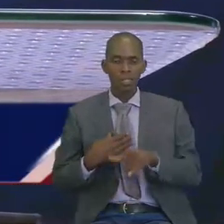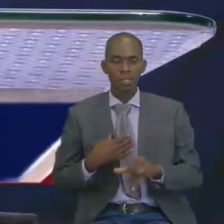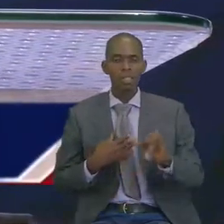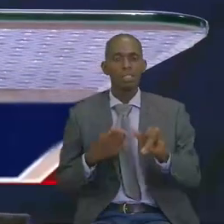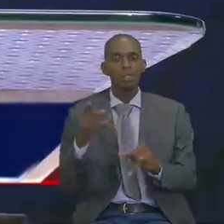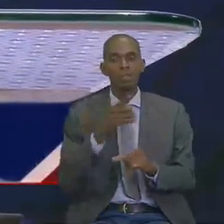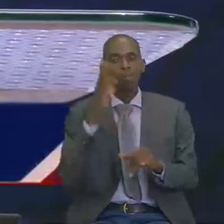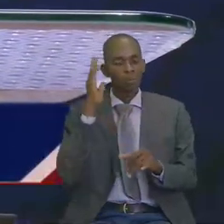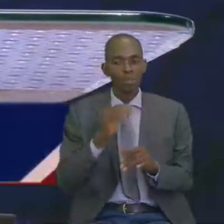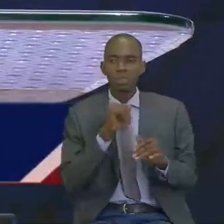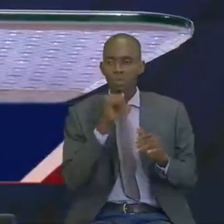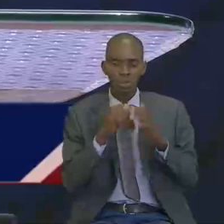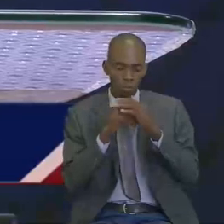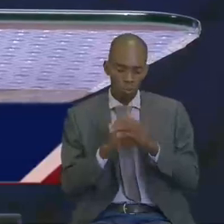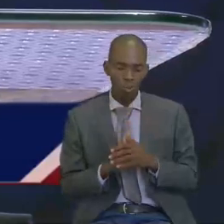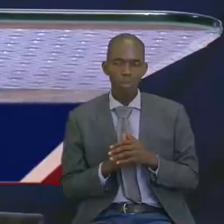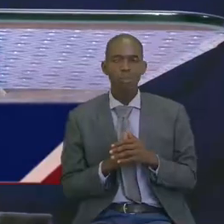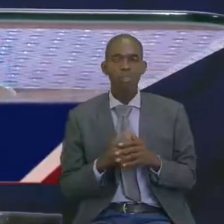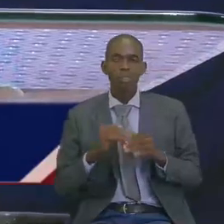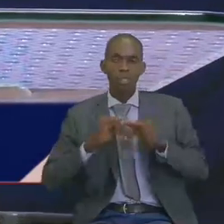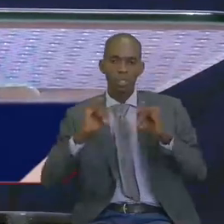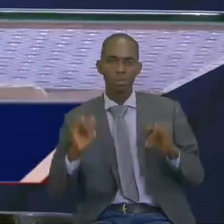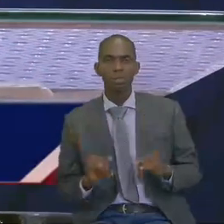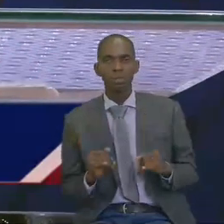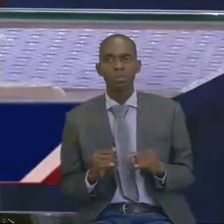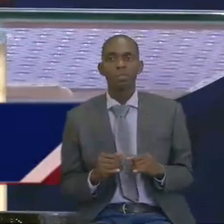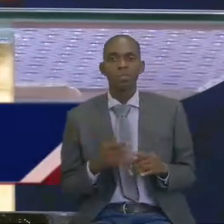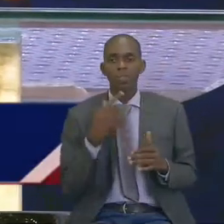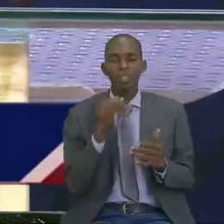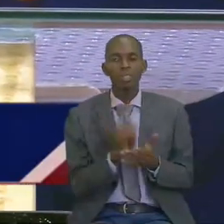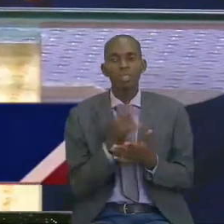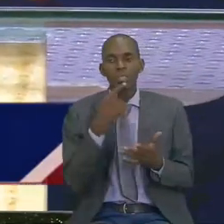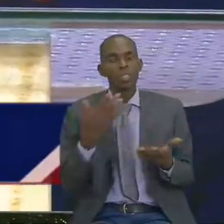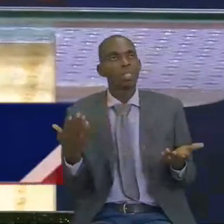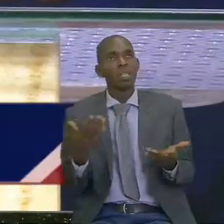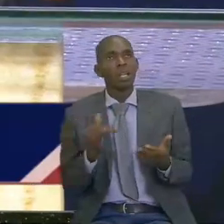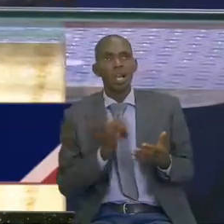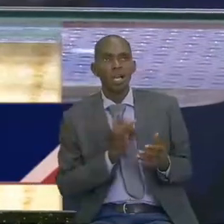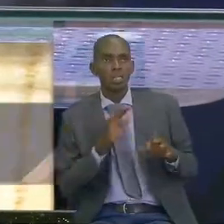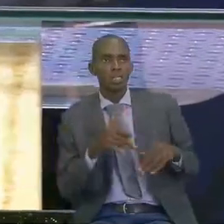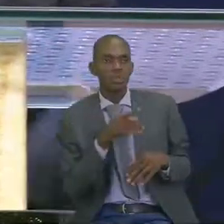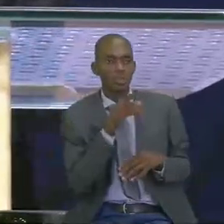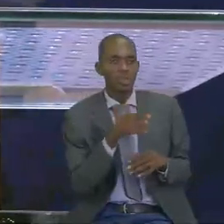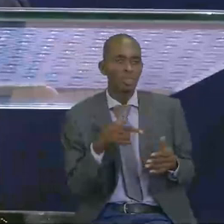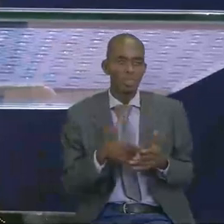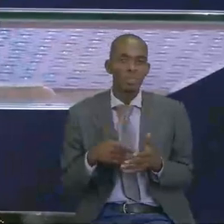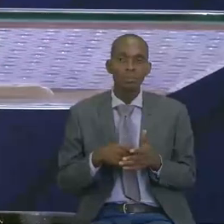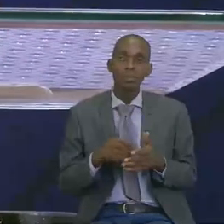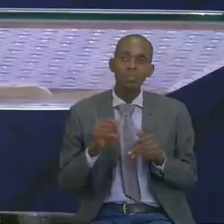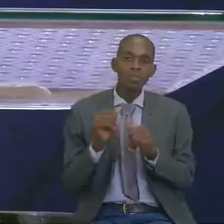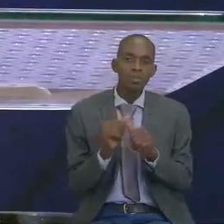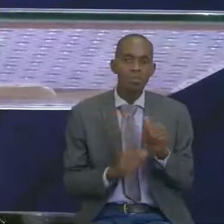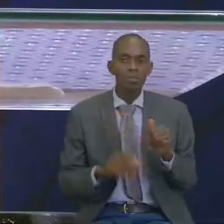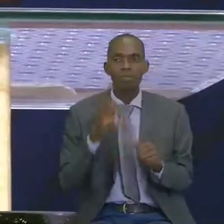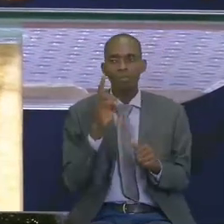refusent d'adorer Dieu. Ils n'ont pas d'excuses parce que Dieu a dit que je te donne ceci. À tout le monde, même nous qui sommes ici, tous